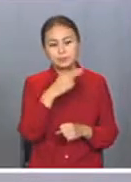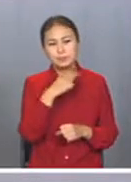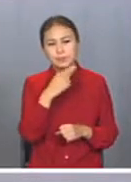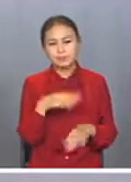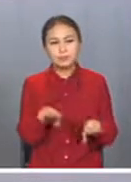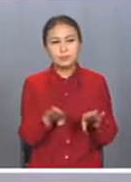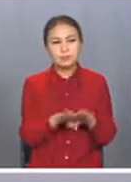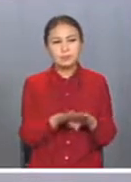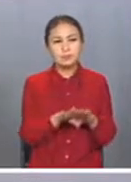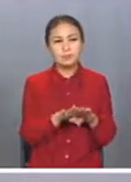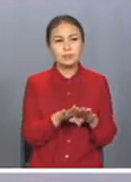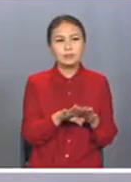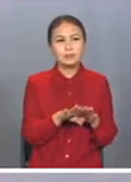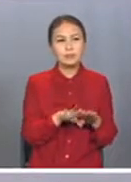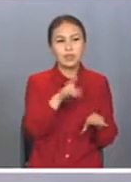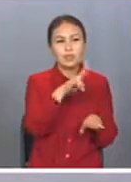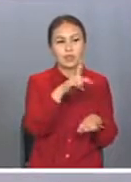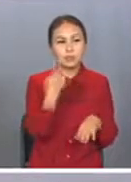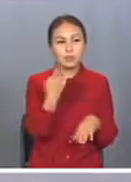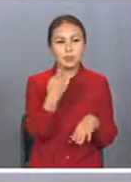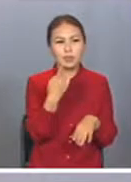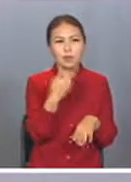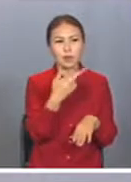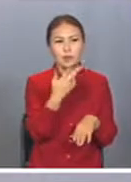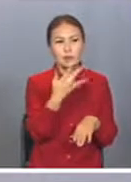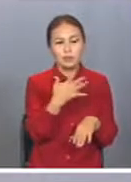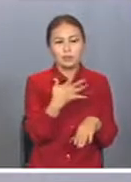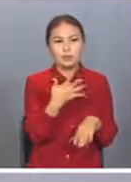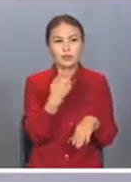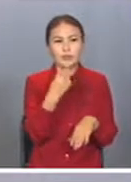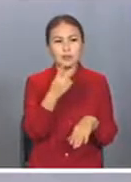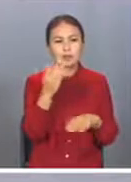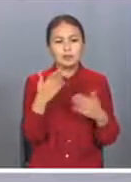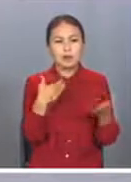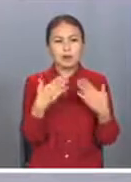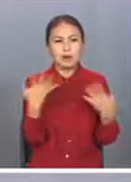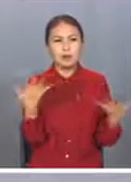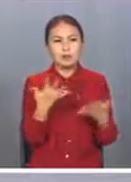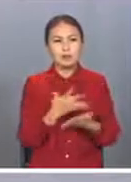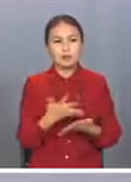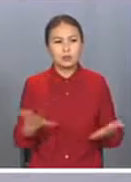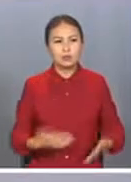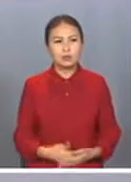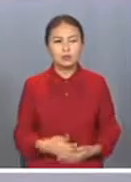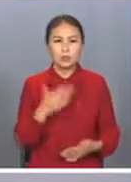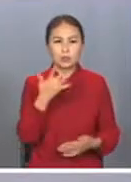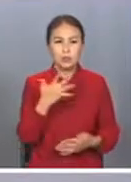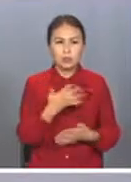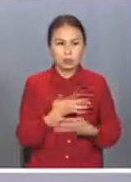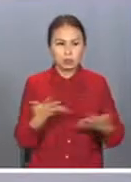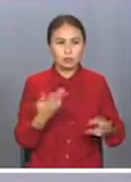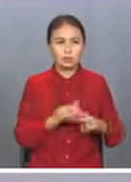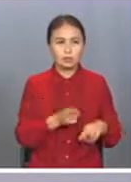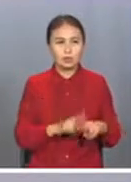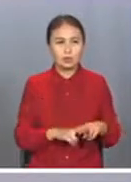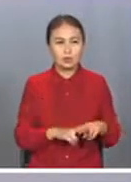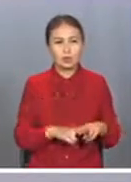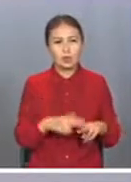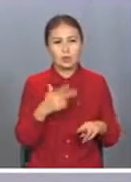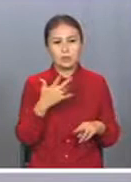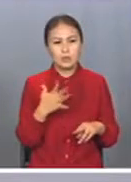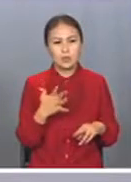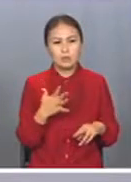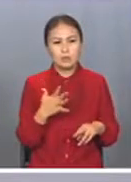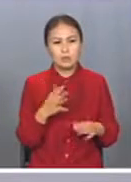жерде 21 мен 35 деген екі санның арасынан қайсысы үлкен? 35 қой. Сондықтан 35-тің